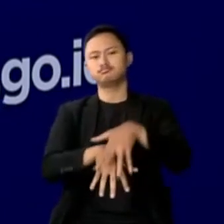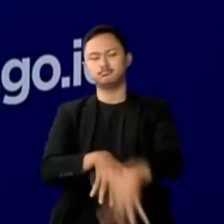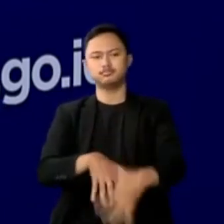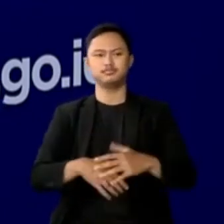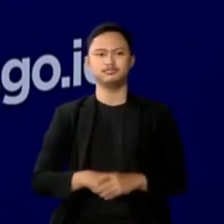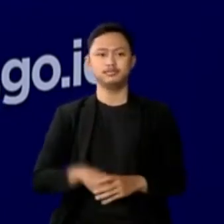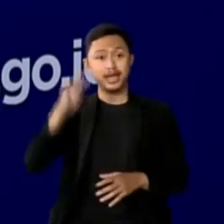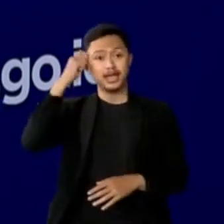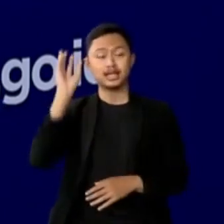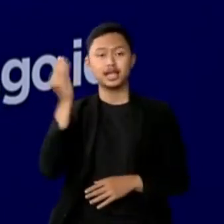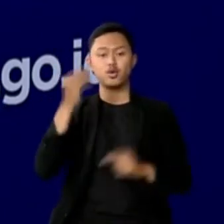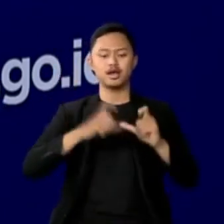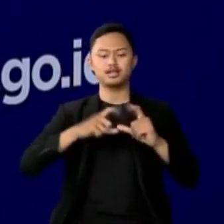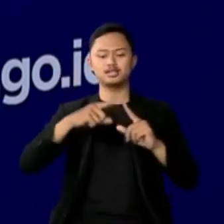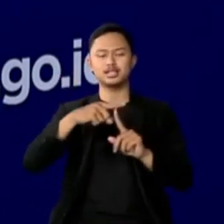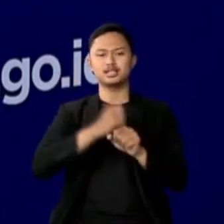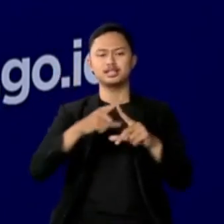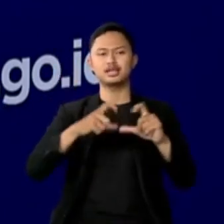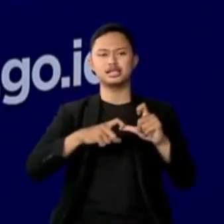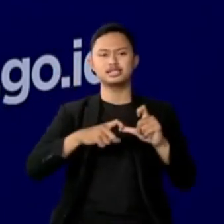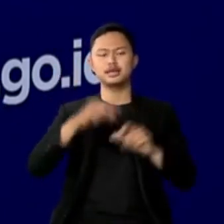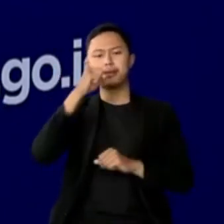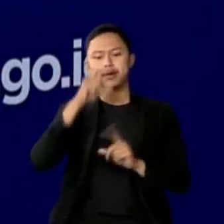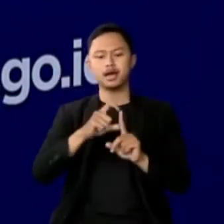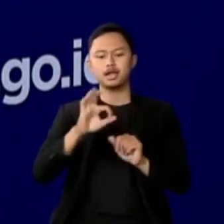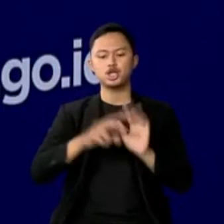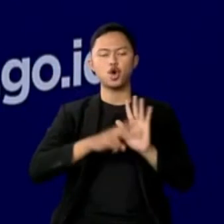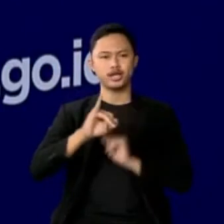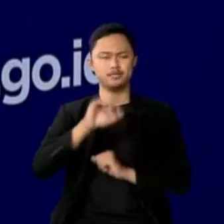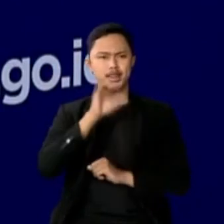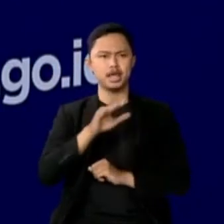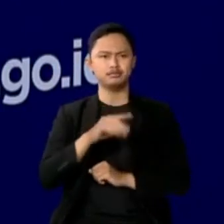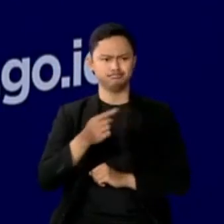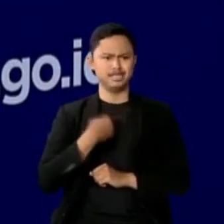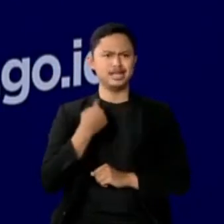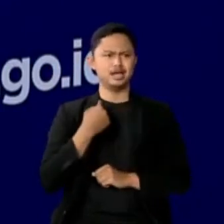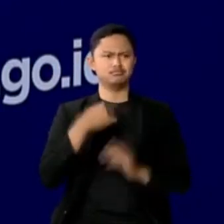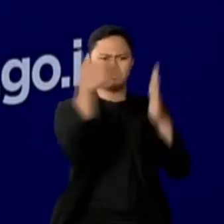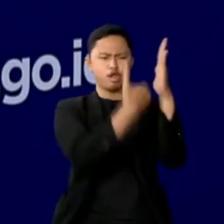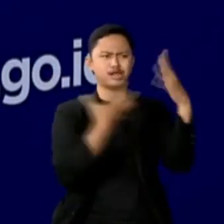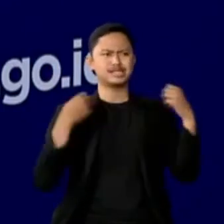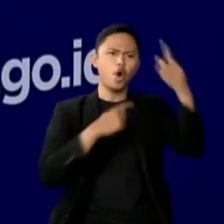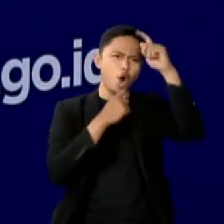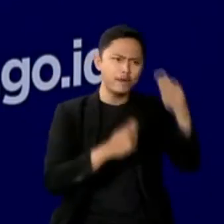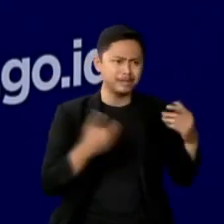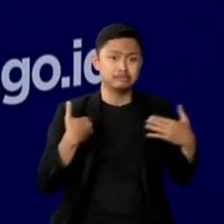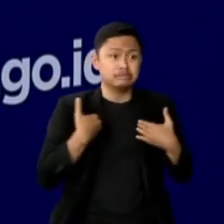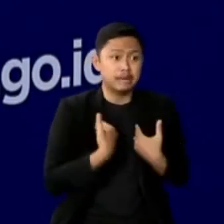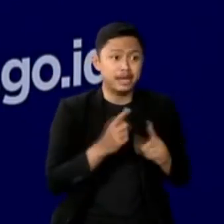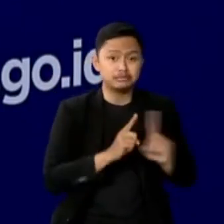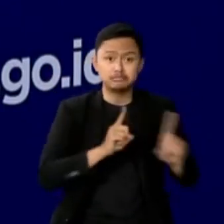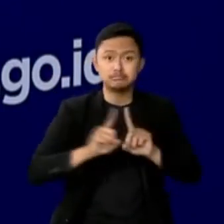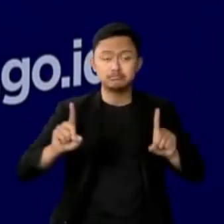mengalir ingat pesan-pesan ketua Satgas coffee 19 Bapak Doni monardo apa yang kita lakukan agar disiplin dan cara memakai masker